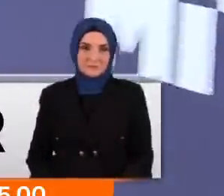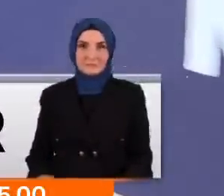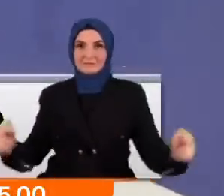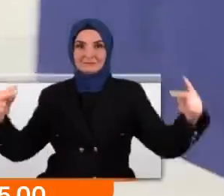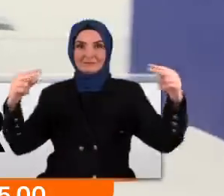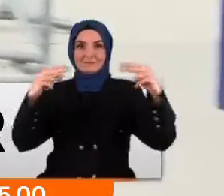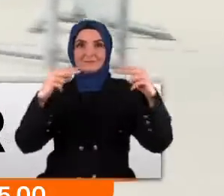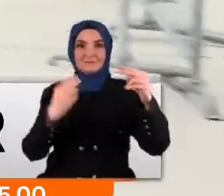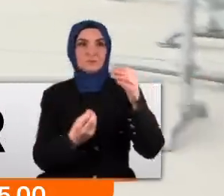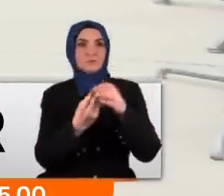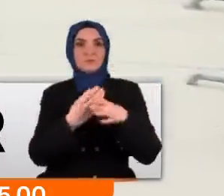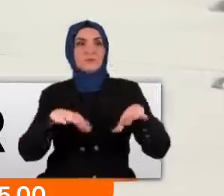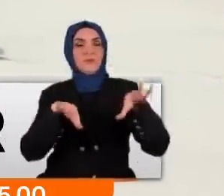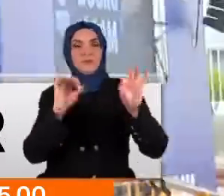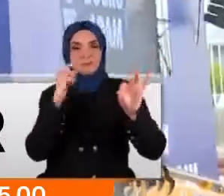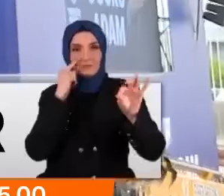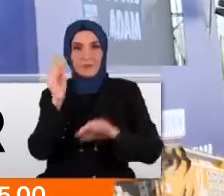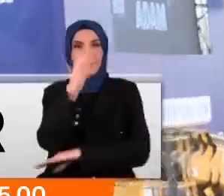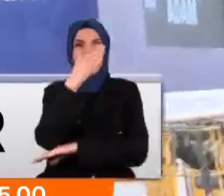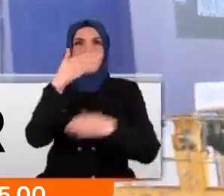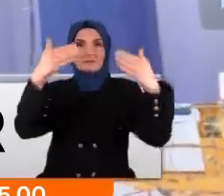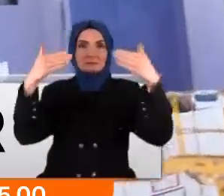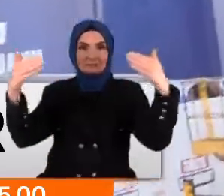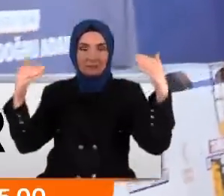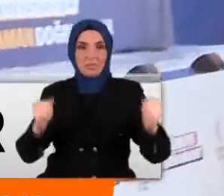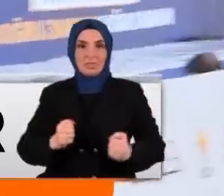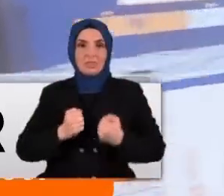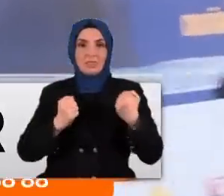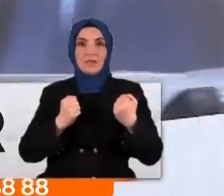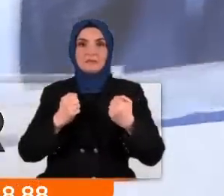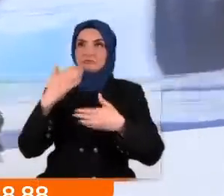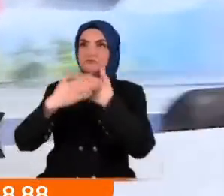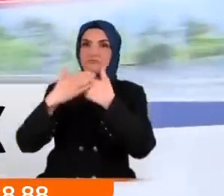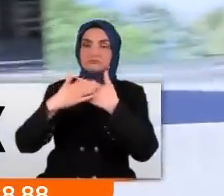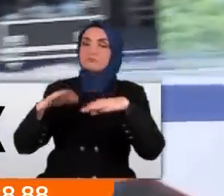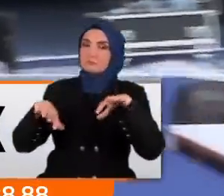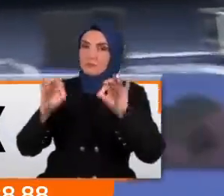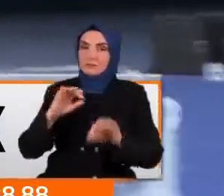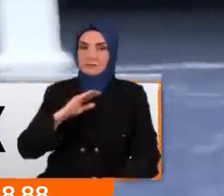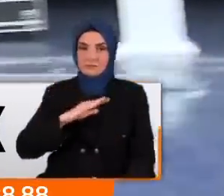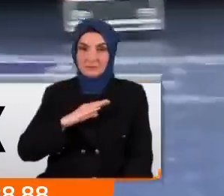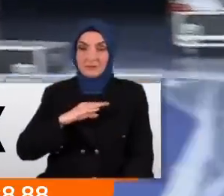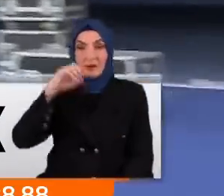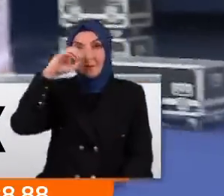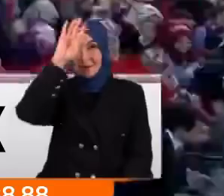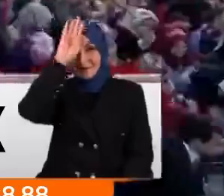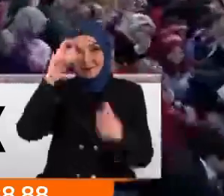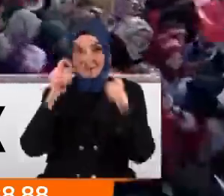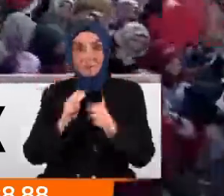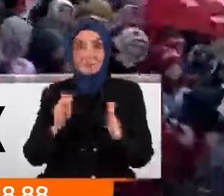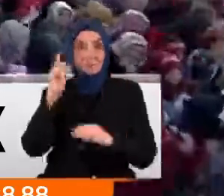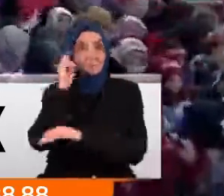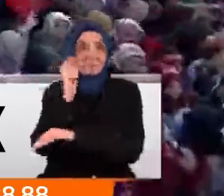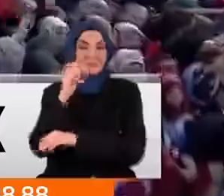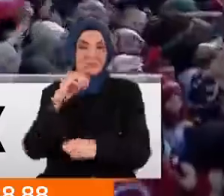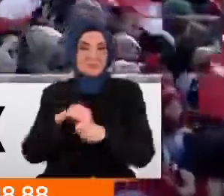kuruldu, bayraklar sıralandı, dev ekranlar hazırlandı. AK Parti Büyük İstanbul mitingi için hazırlığını tamamladı. Pazar